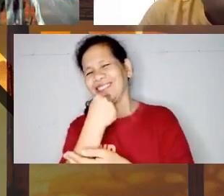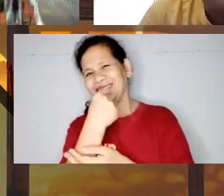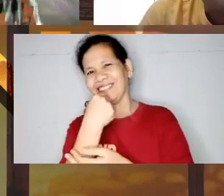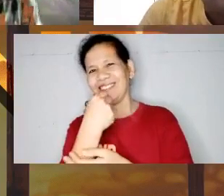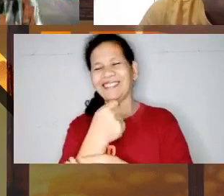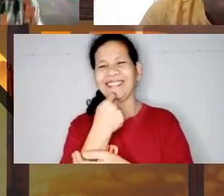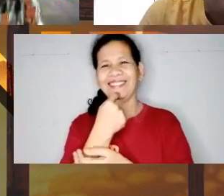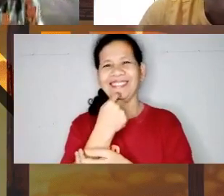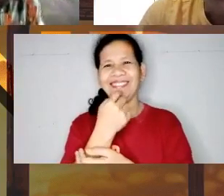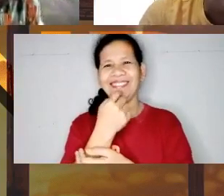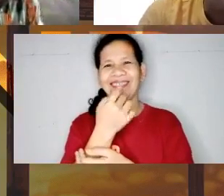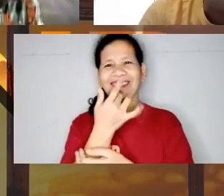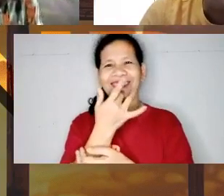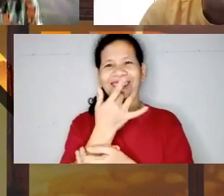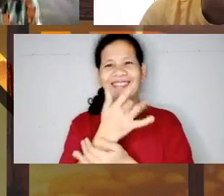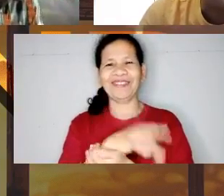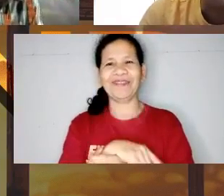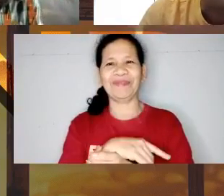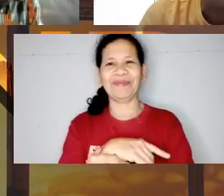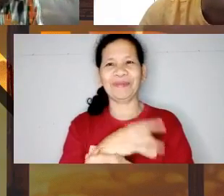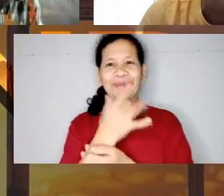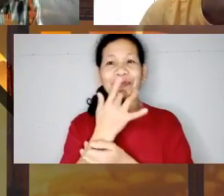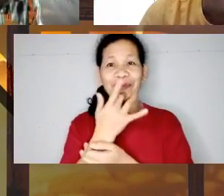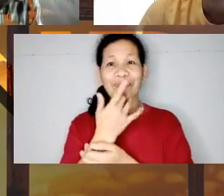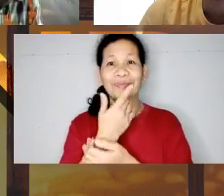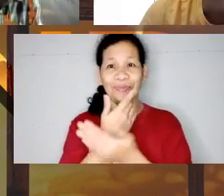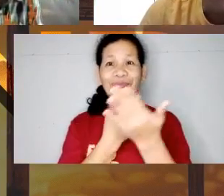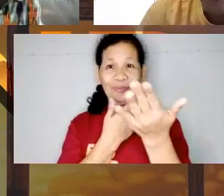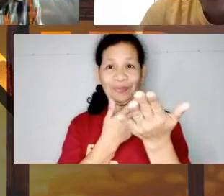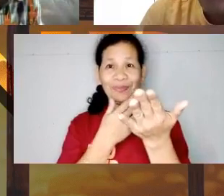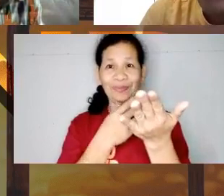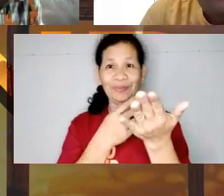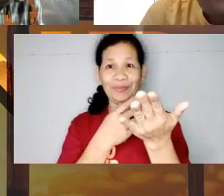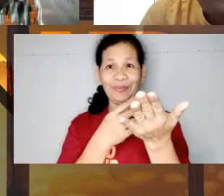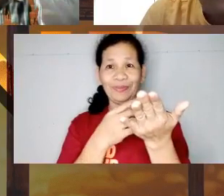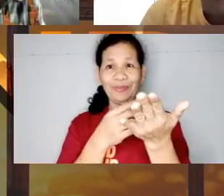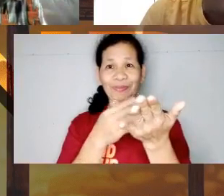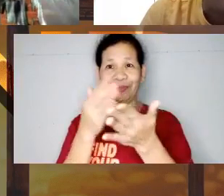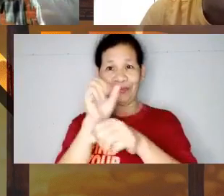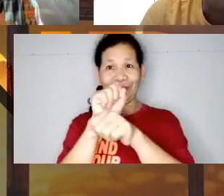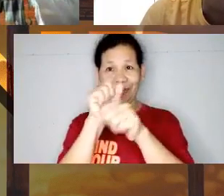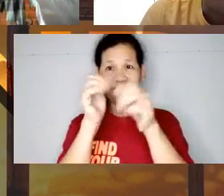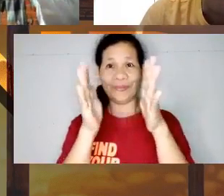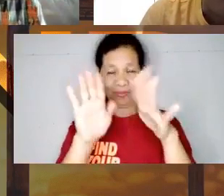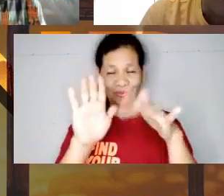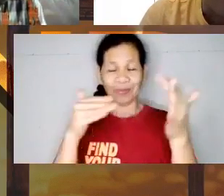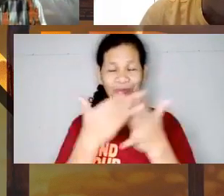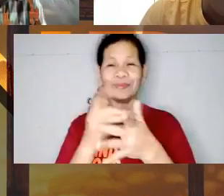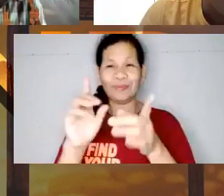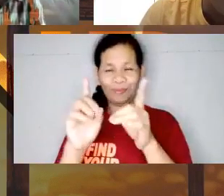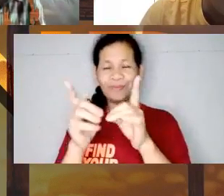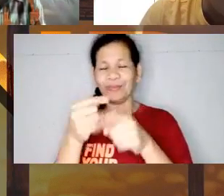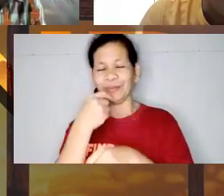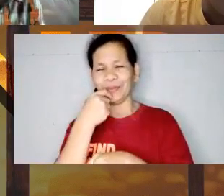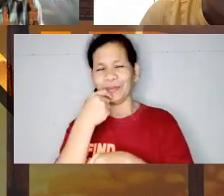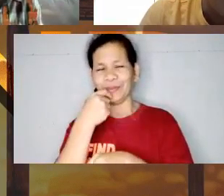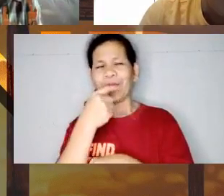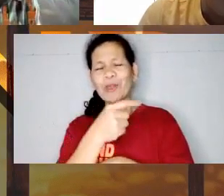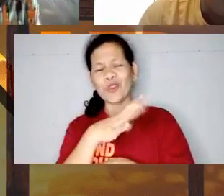ko, pagkatapos yung worker ni Pastor, lahat ay nakakausap ko. Okay daw si Pastor.